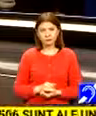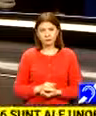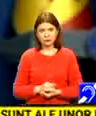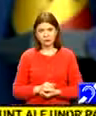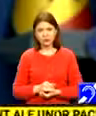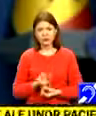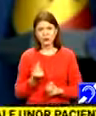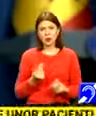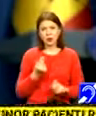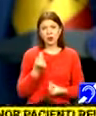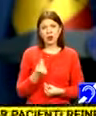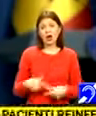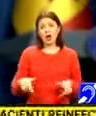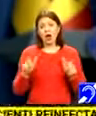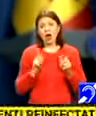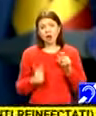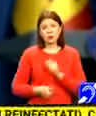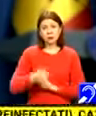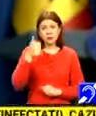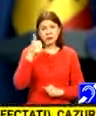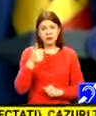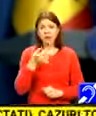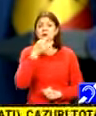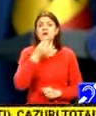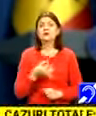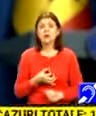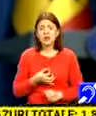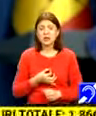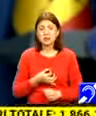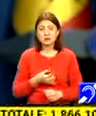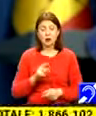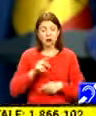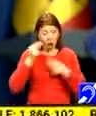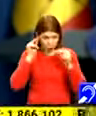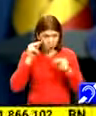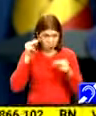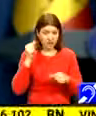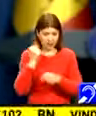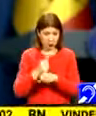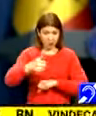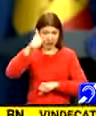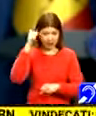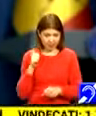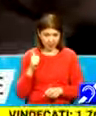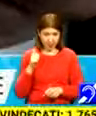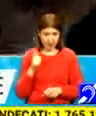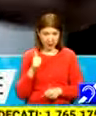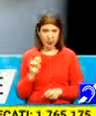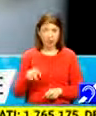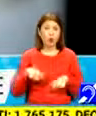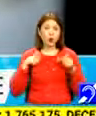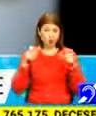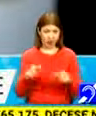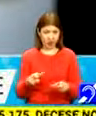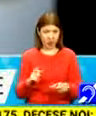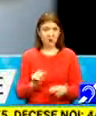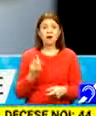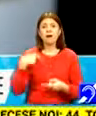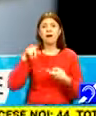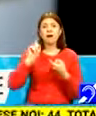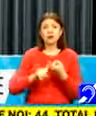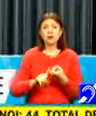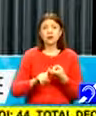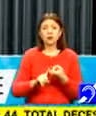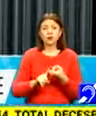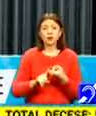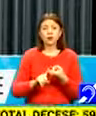Bună ziua așteptăm În primul rând explicații pe lângă anunțurile făcute ieri de reprezentanții Guvernului în privința pentru